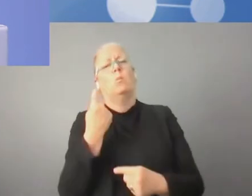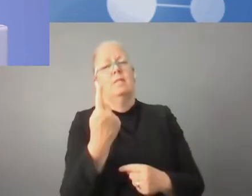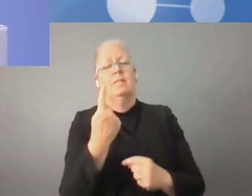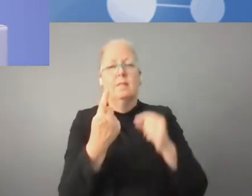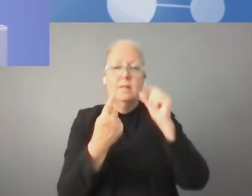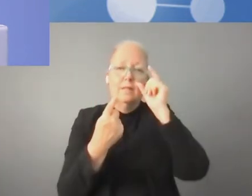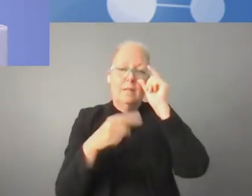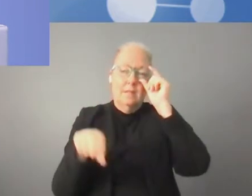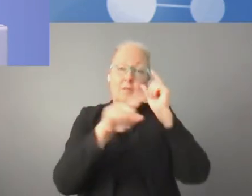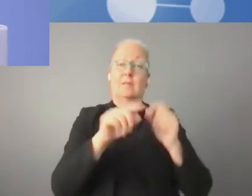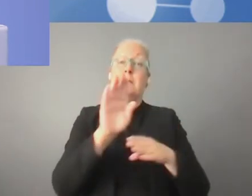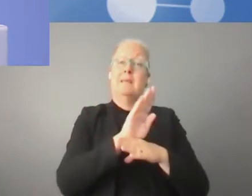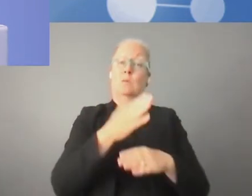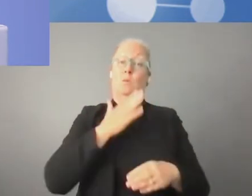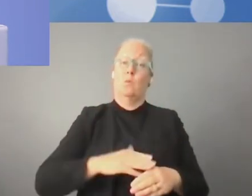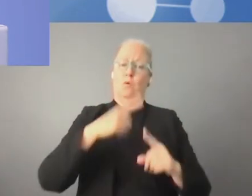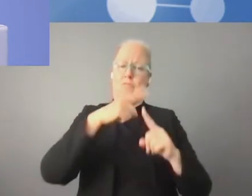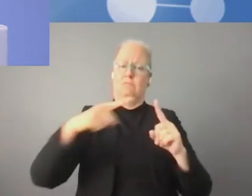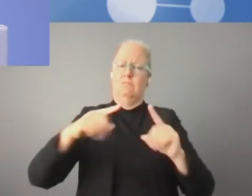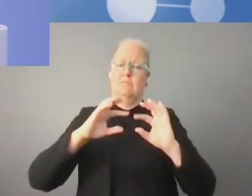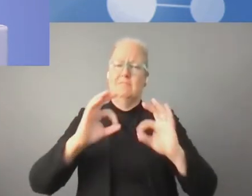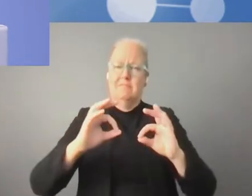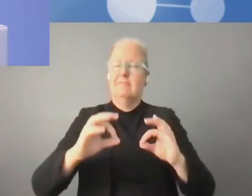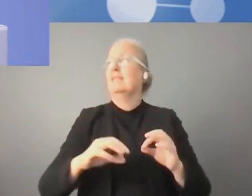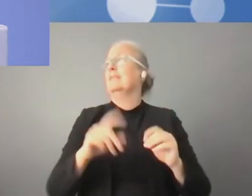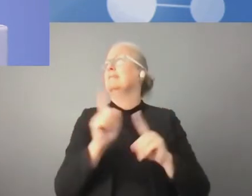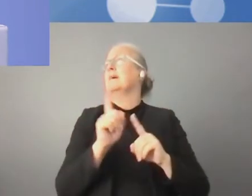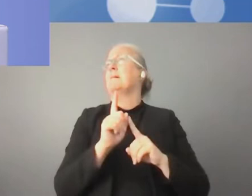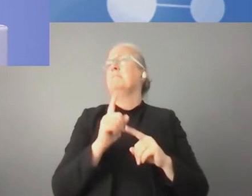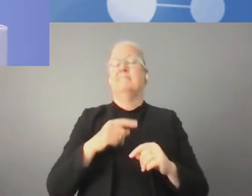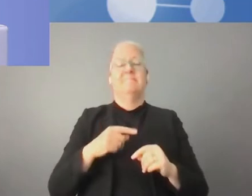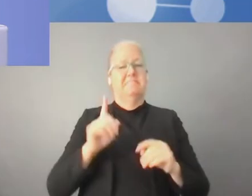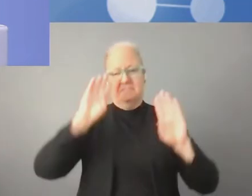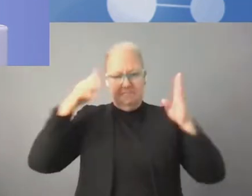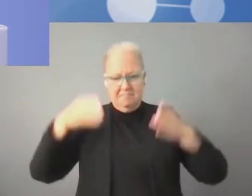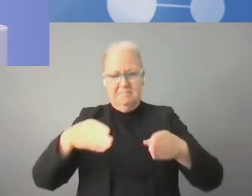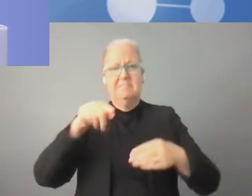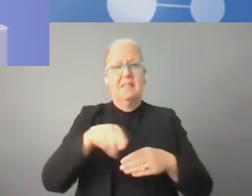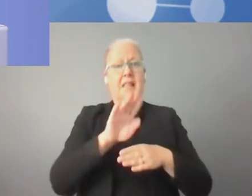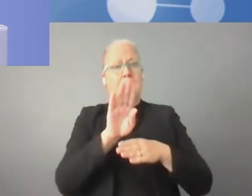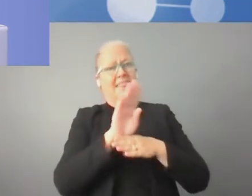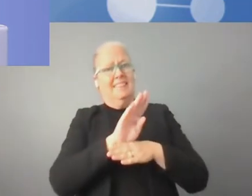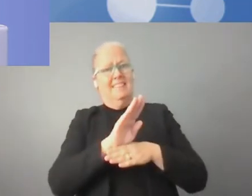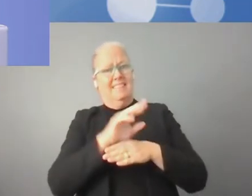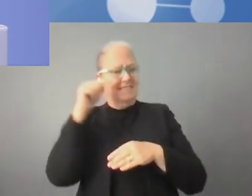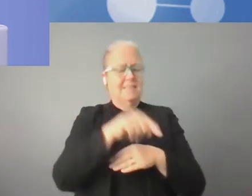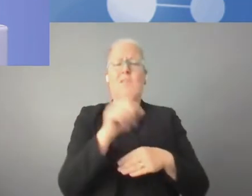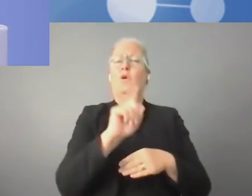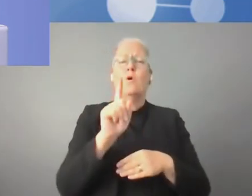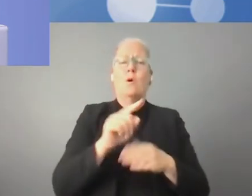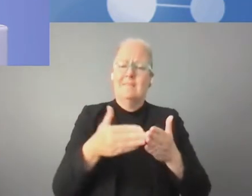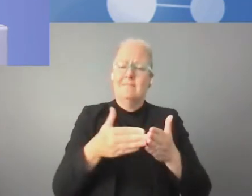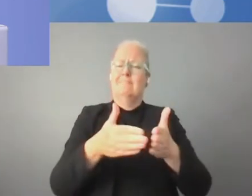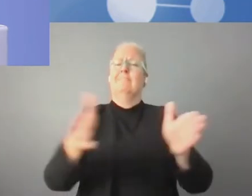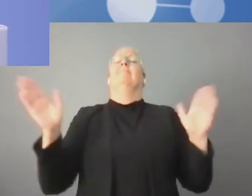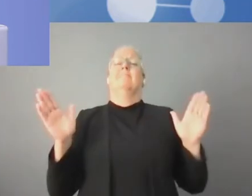字创新发展的一个战略，关系到一些最基础的原则，对于经济